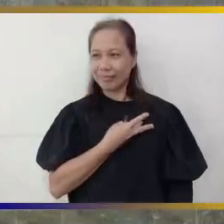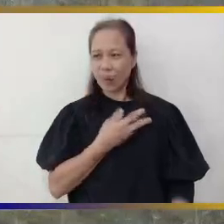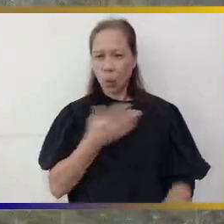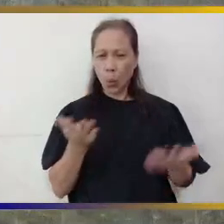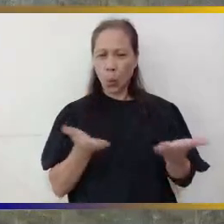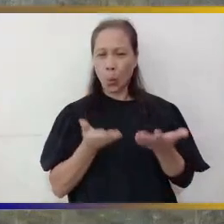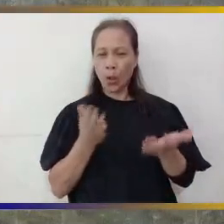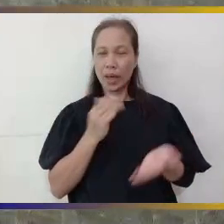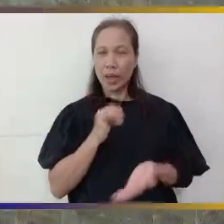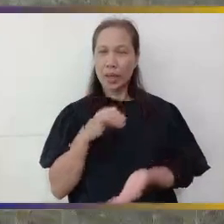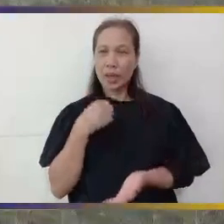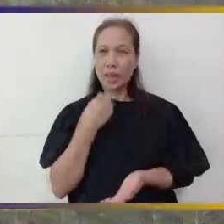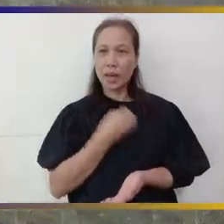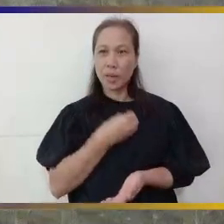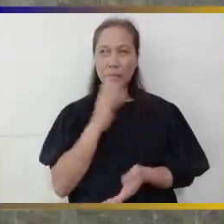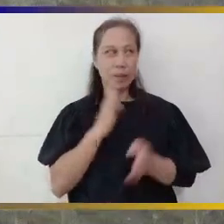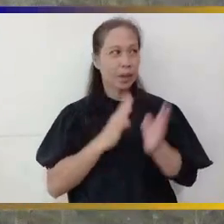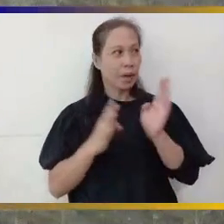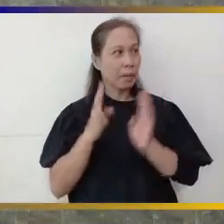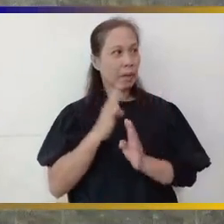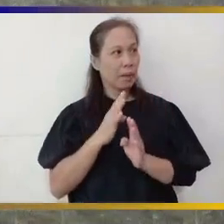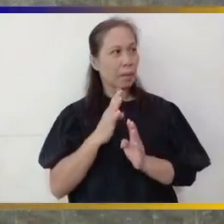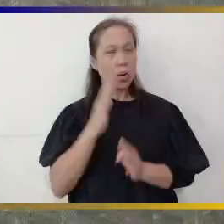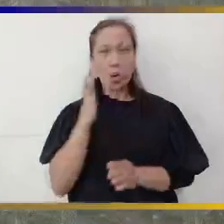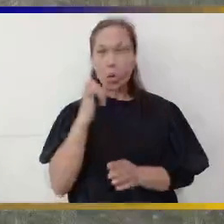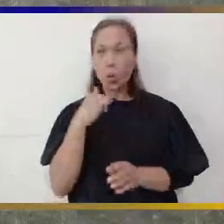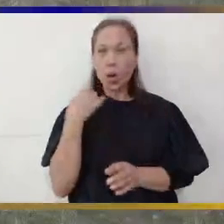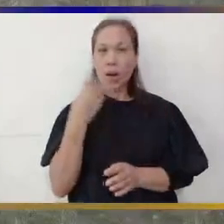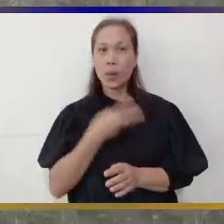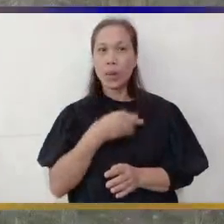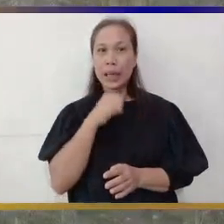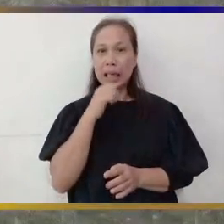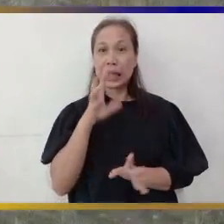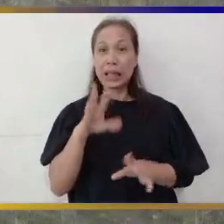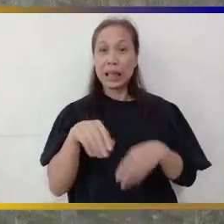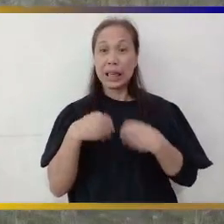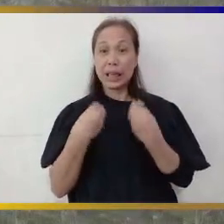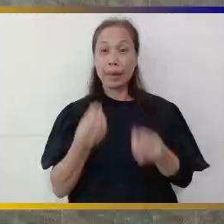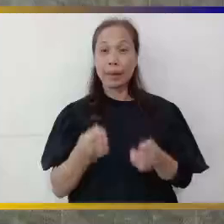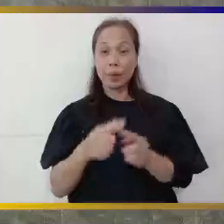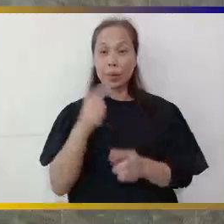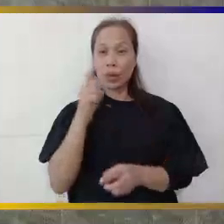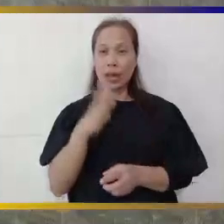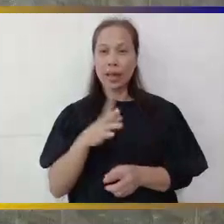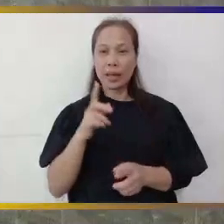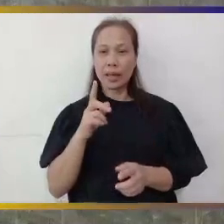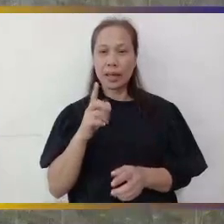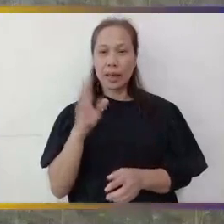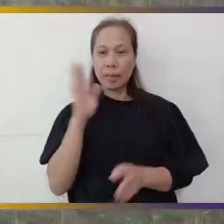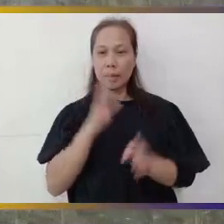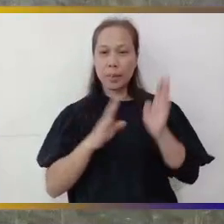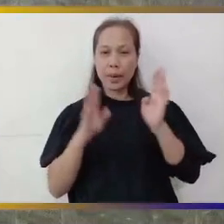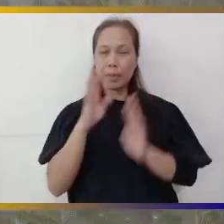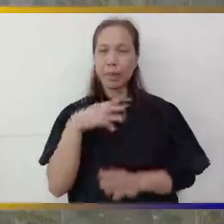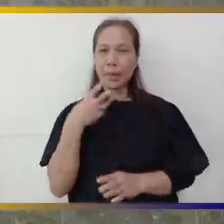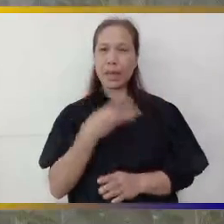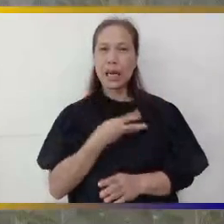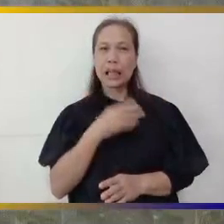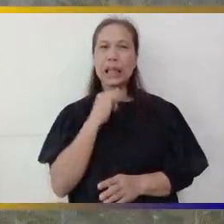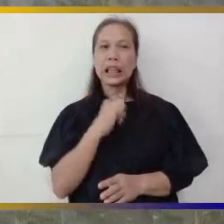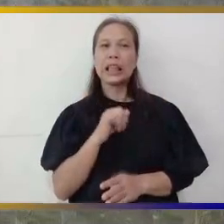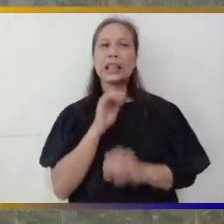problema natin Bakit hindi tayo makapagbigay sa Panginoon ang problema natin ay nasa